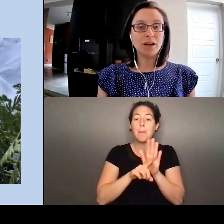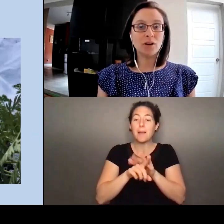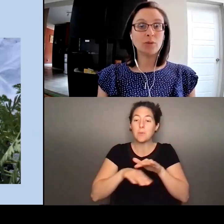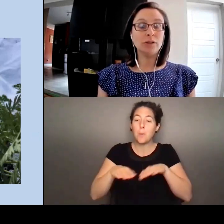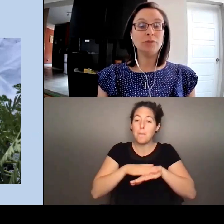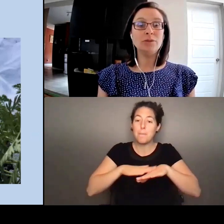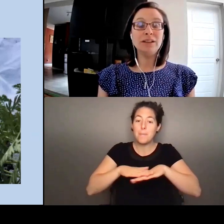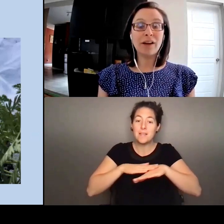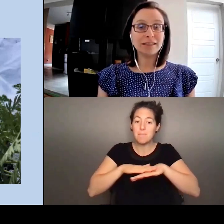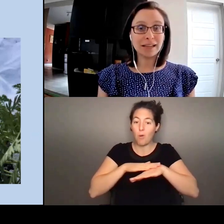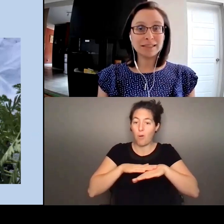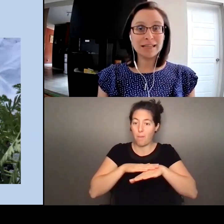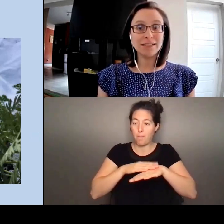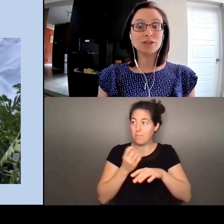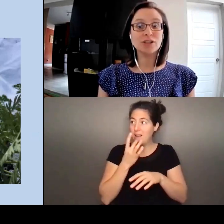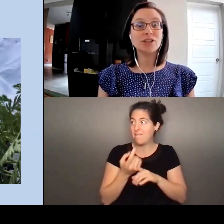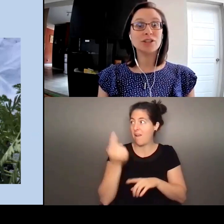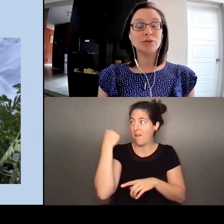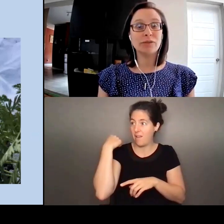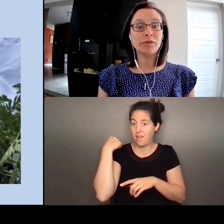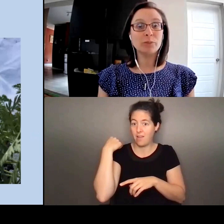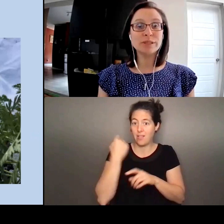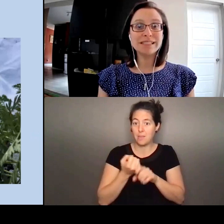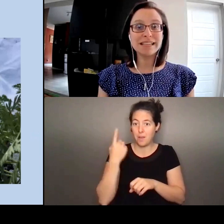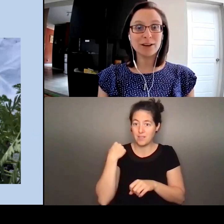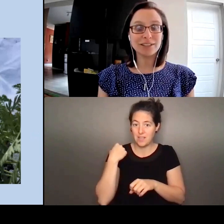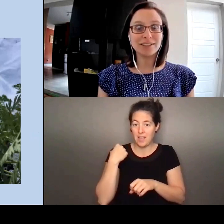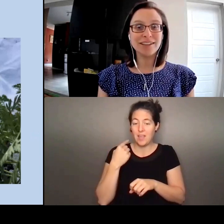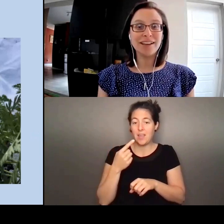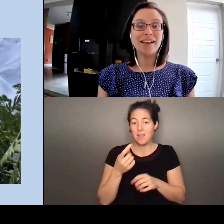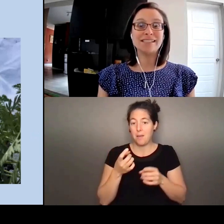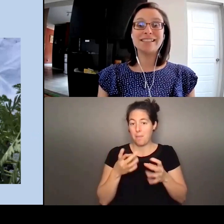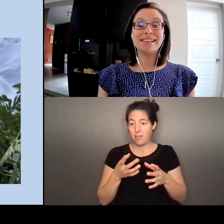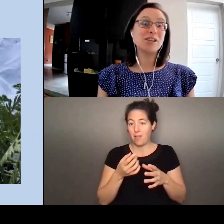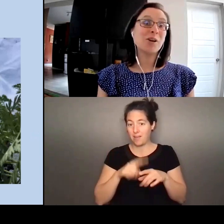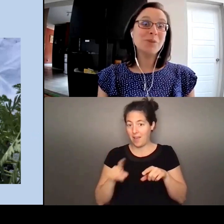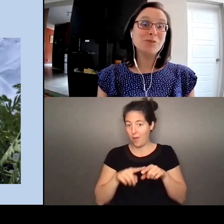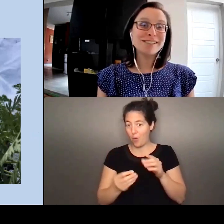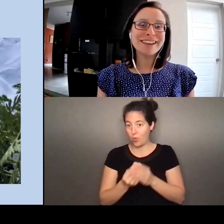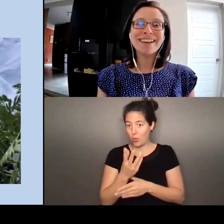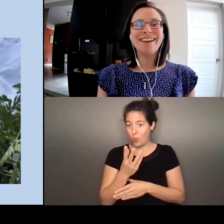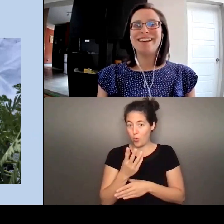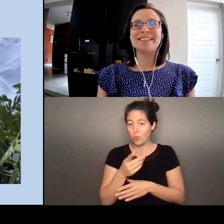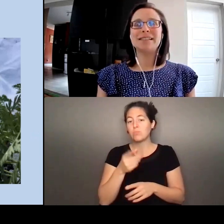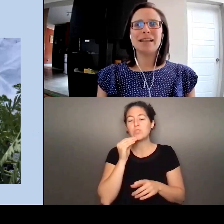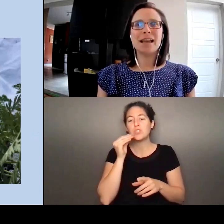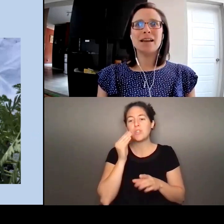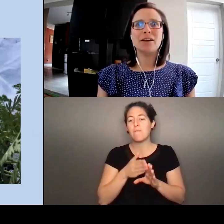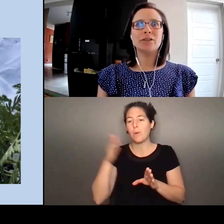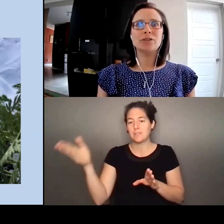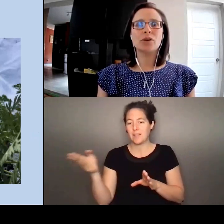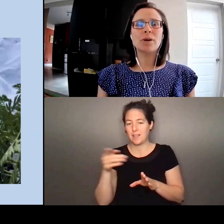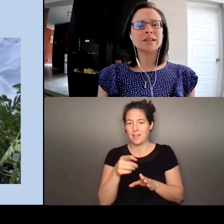minimum qu'on a eue l'hiver dernier, lorsque nous avons fait pousser ces carottes-là, c'était chez un de mes voisins,